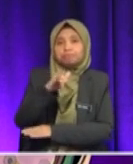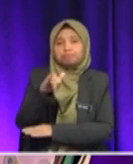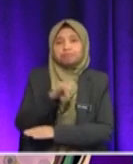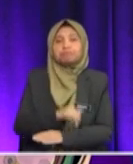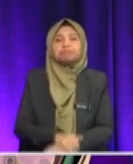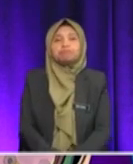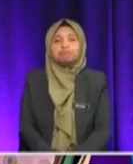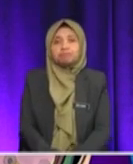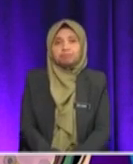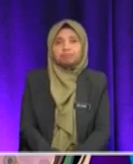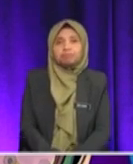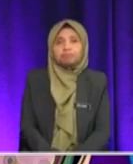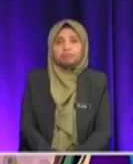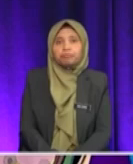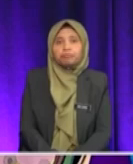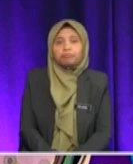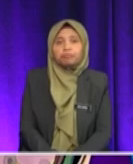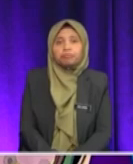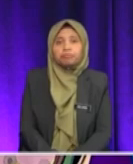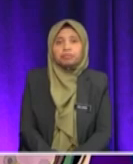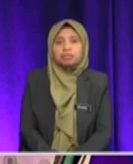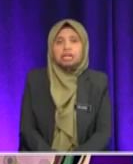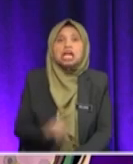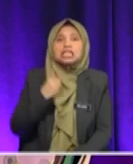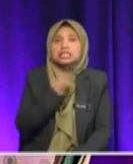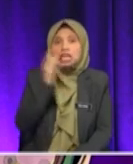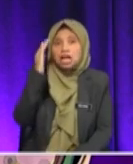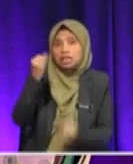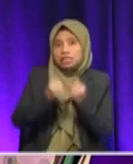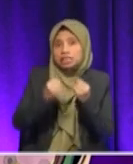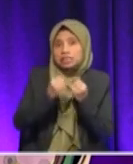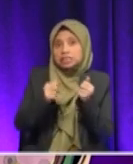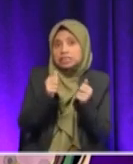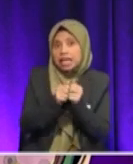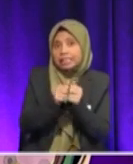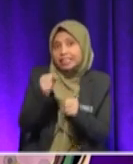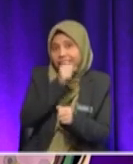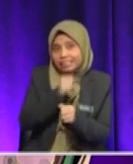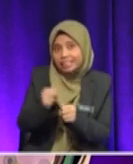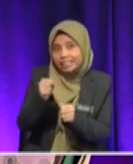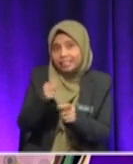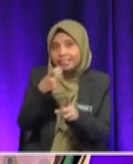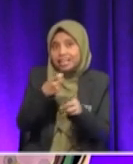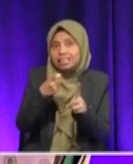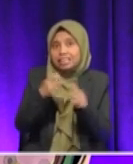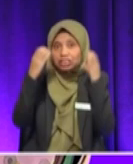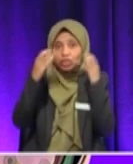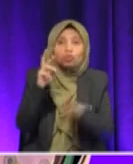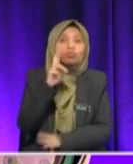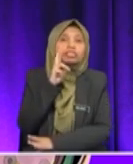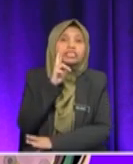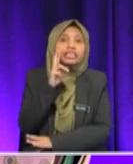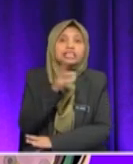bersama kami pada hari ini kami di ada di kita akan akhiran saya kita dengan sedikit nyanyian daripada cikurus ini